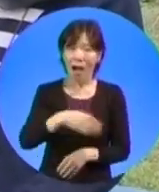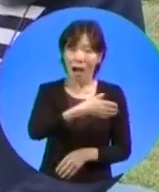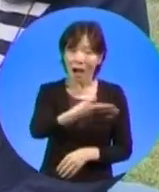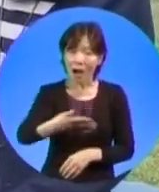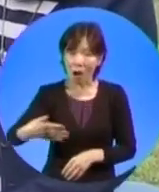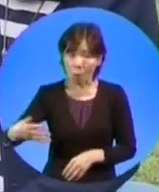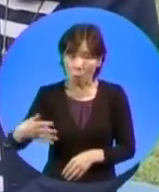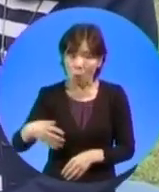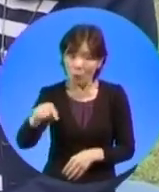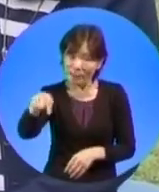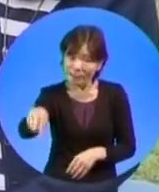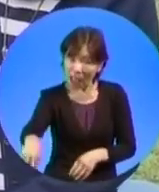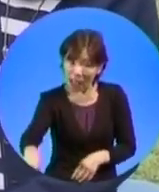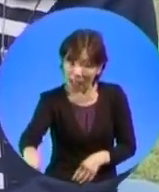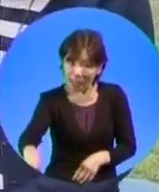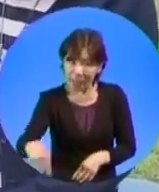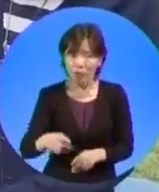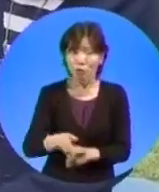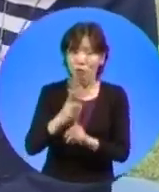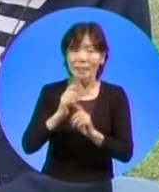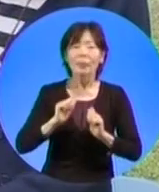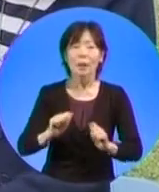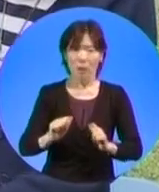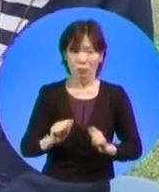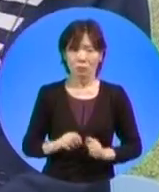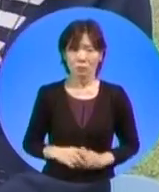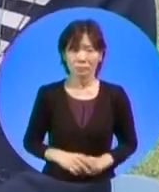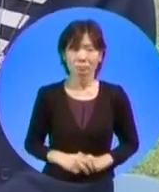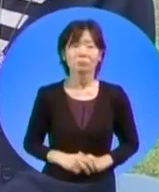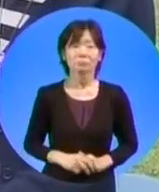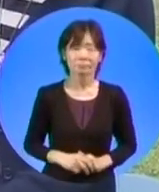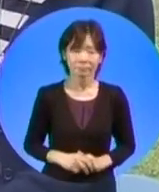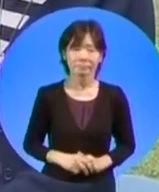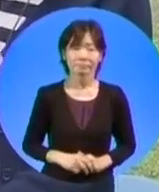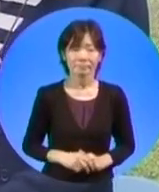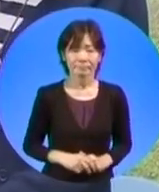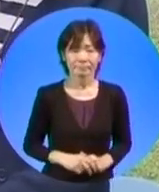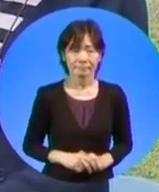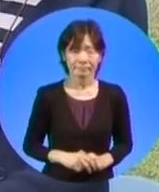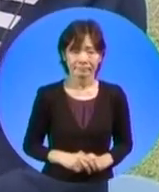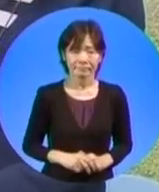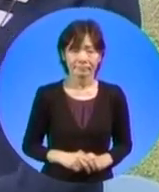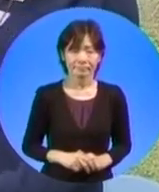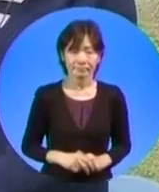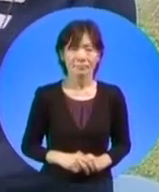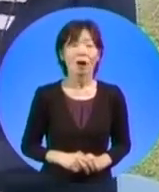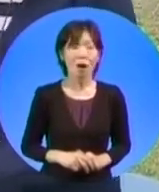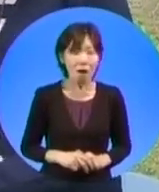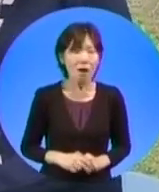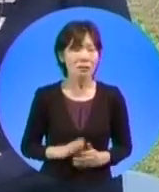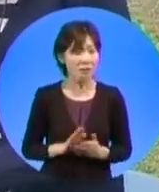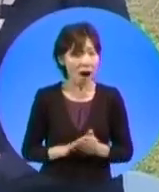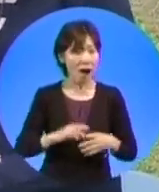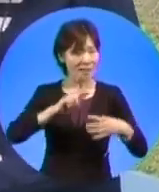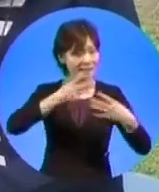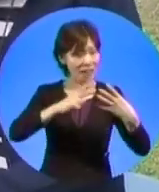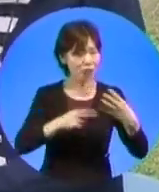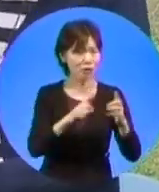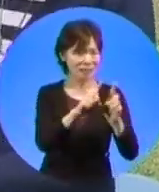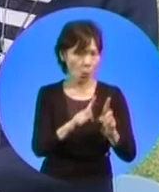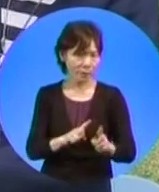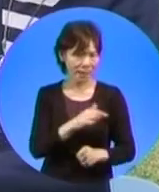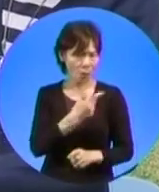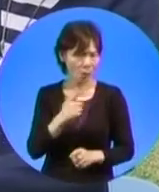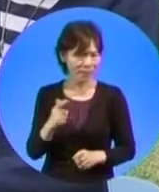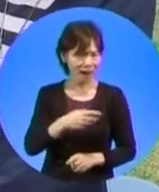りはもうちょっと下のね、国立のところでアユ釣りまたやります。 あ、じゃあ季節によっていろんな釣りが楽しめるんですね。